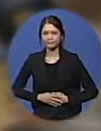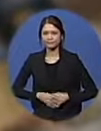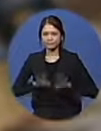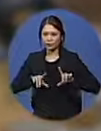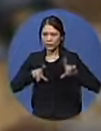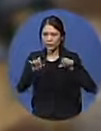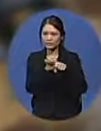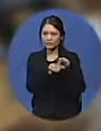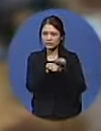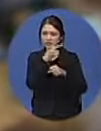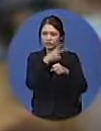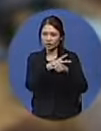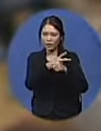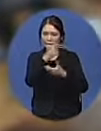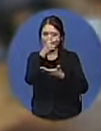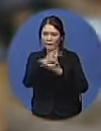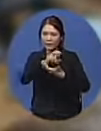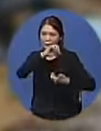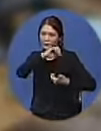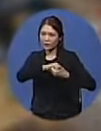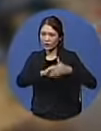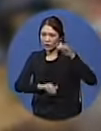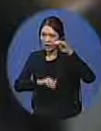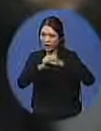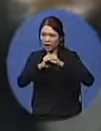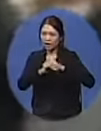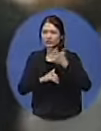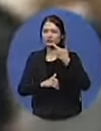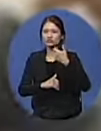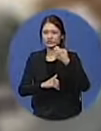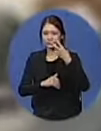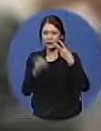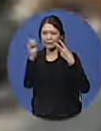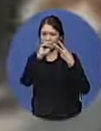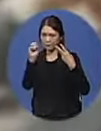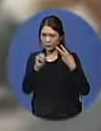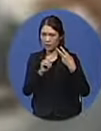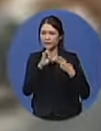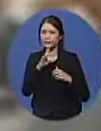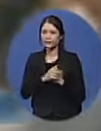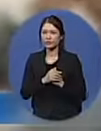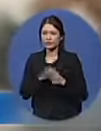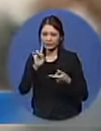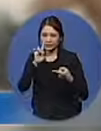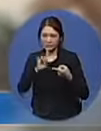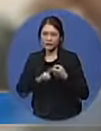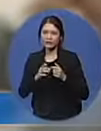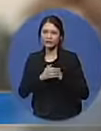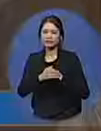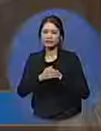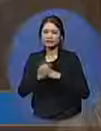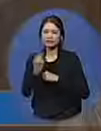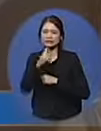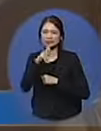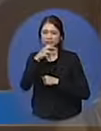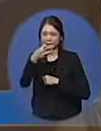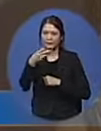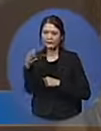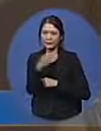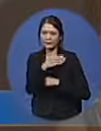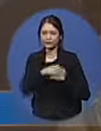올해 특수교사 법정 정원 확보율은 63%로 나타났습니다. 이에 따라 지난